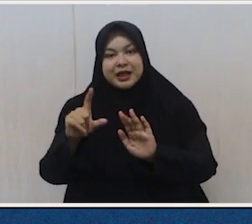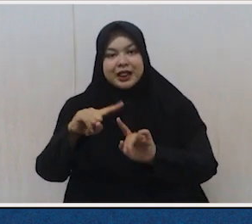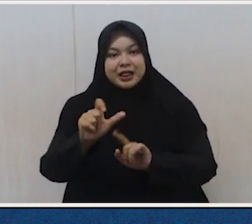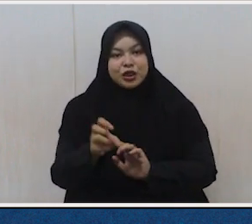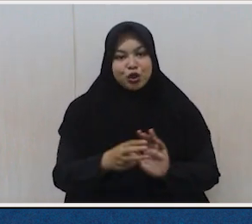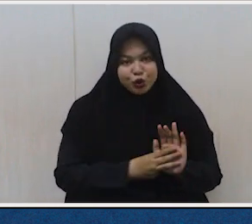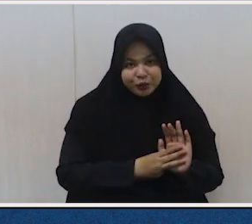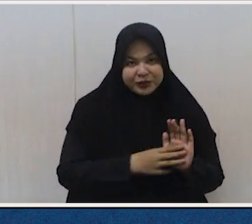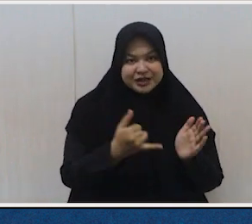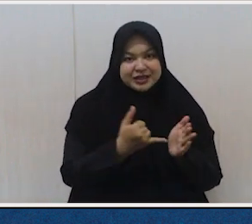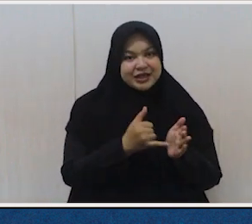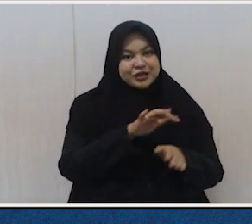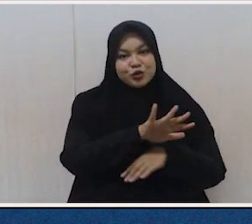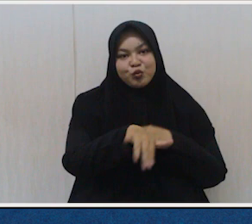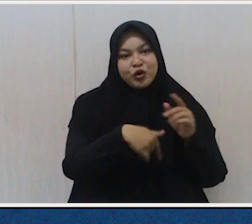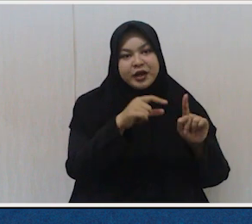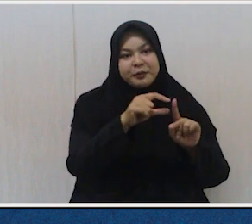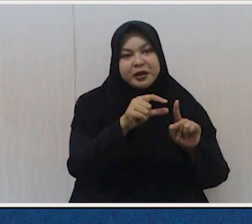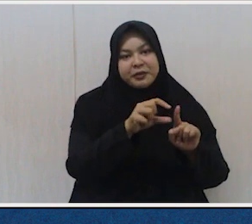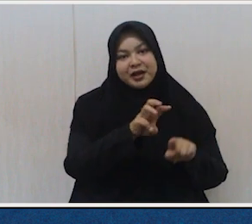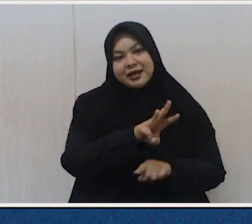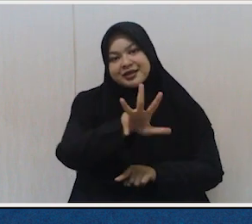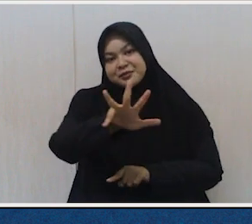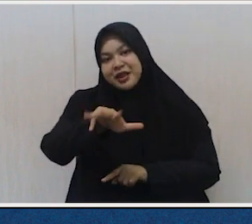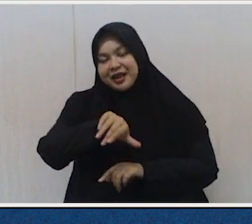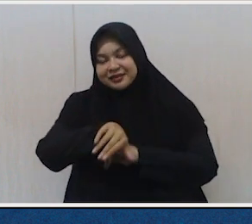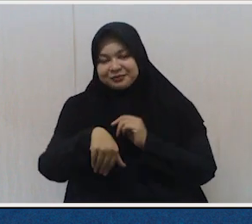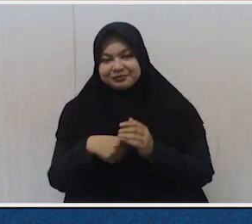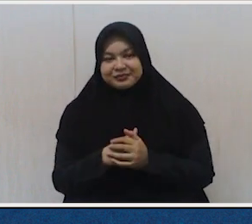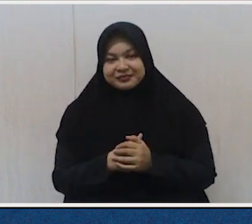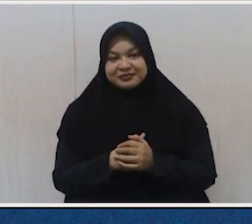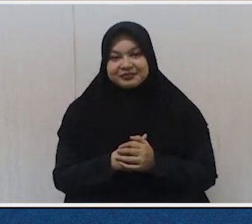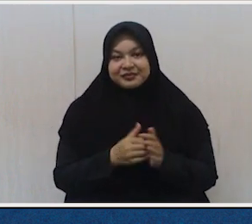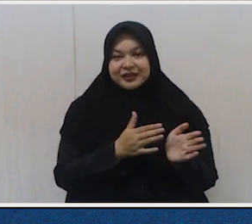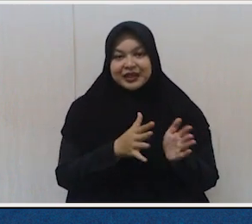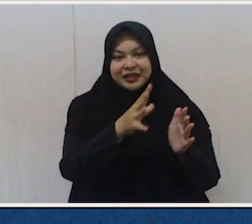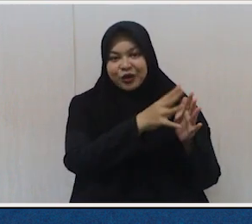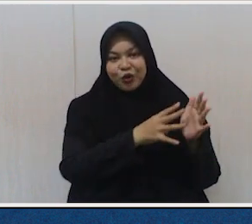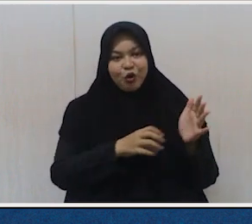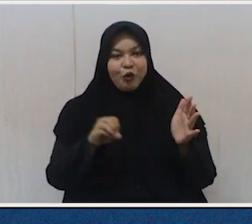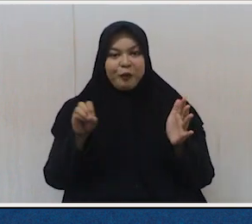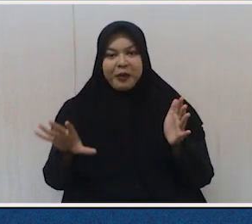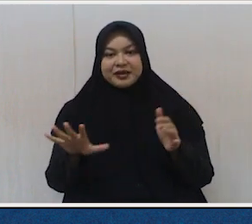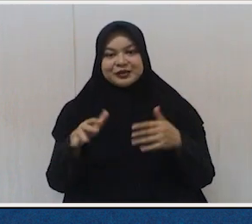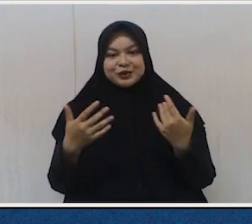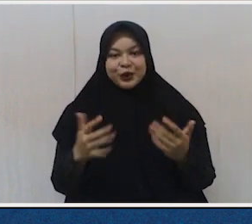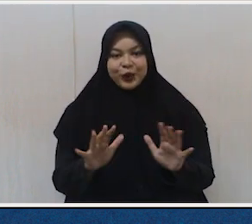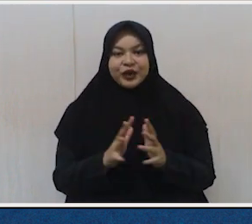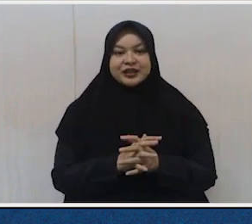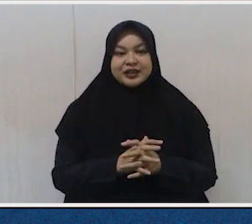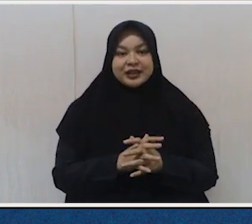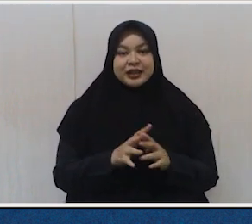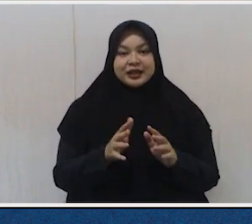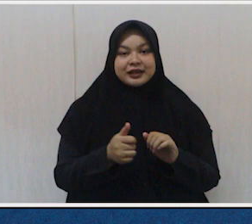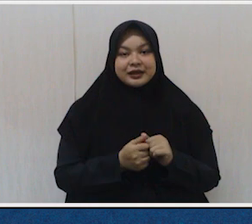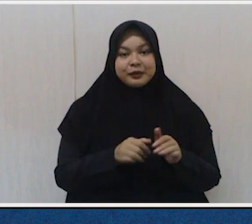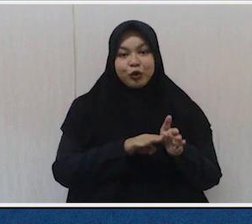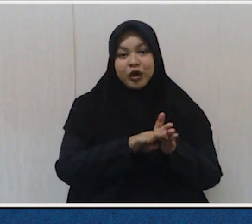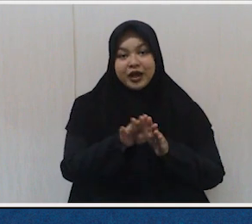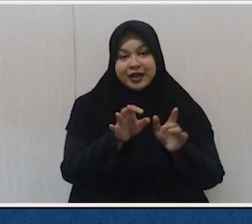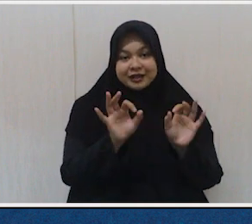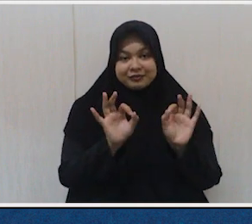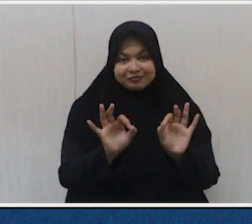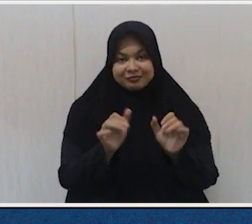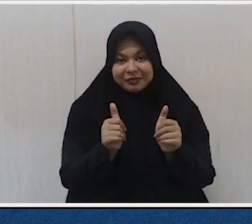Itu PP 39 tuh Iya nah kopas kopas jadi progresnya Sudah cukup